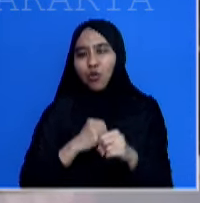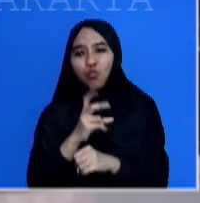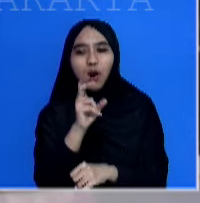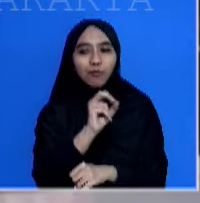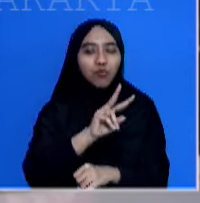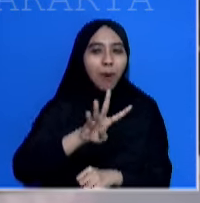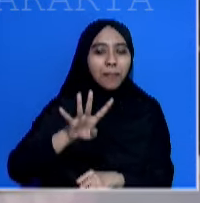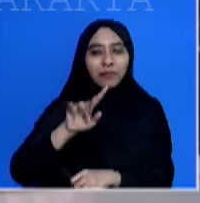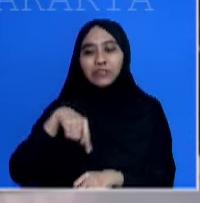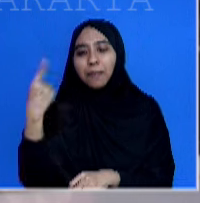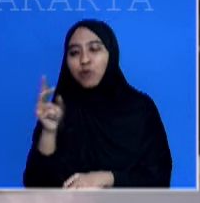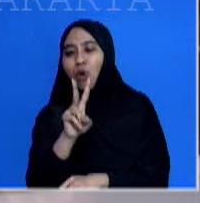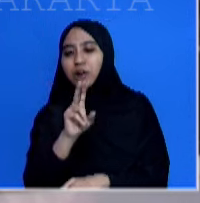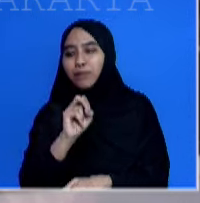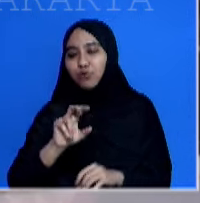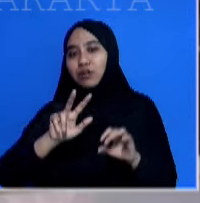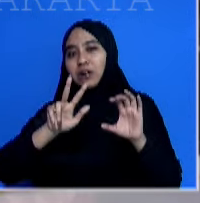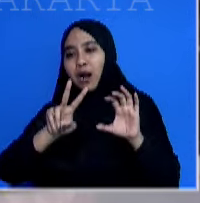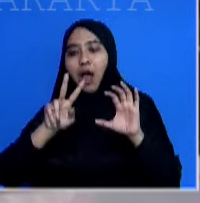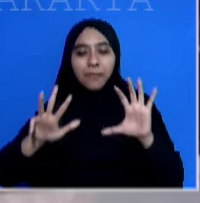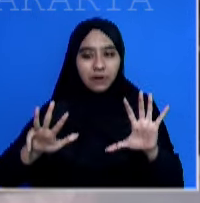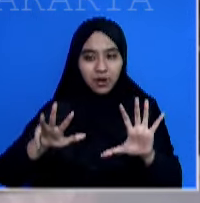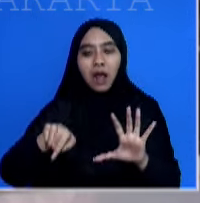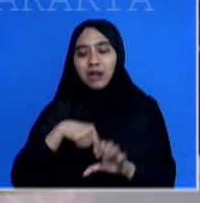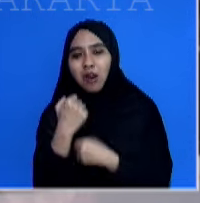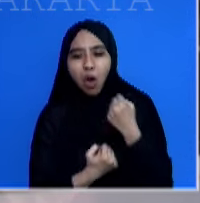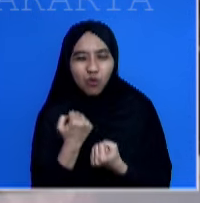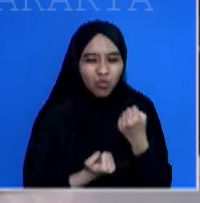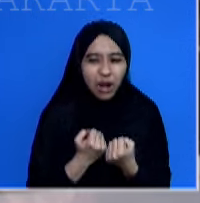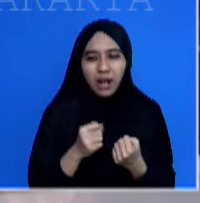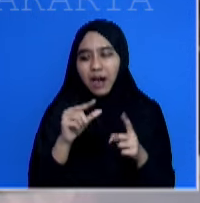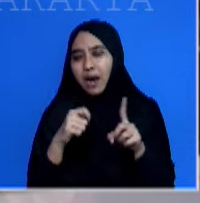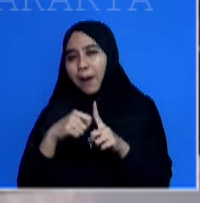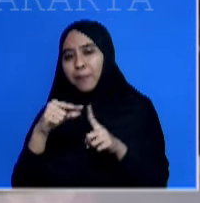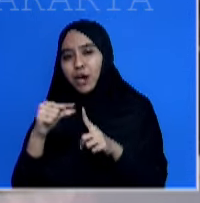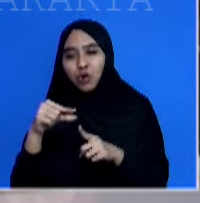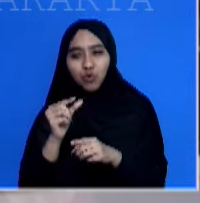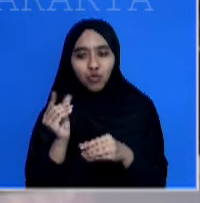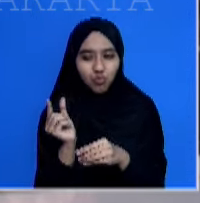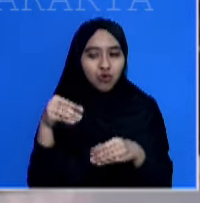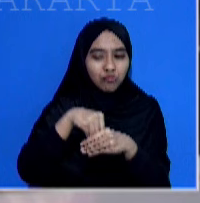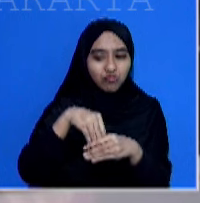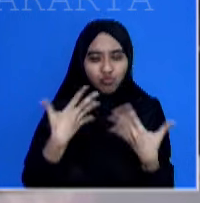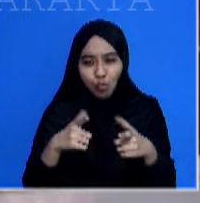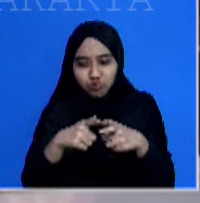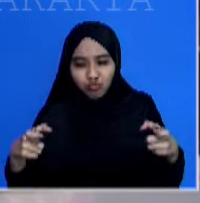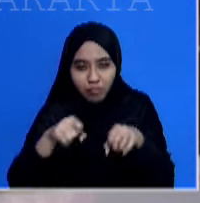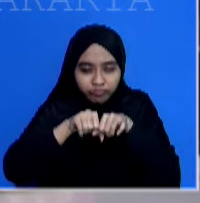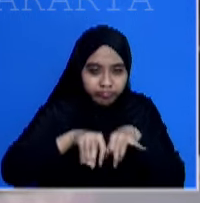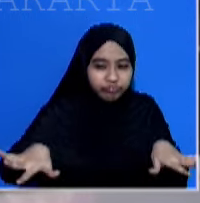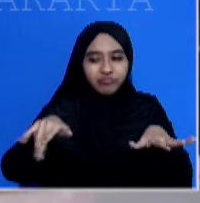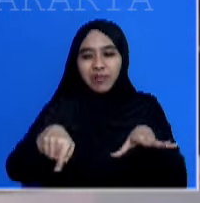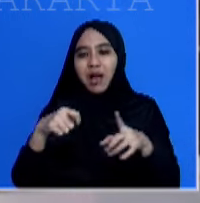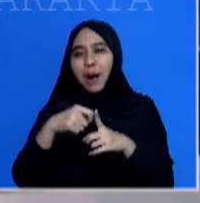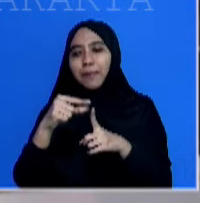2024-2029. Sementara itu, untuk penetapan baru bisa dilakukan oleh KPU Kota Yogyakarta setelah surat edaran dari KPU Republik